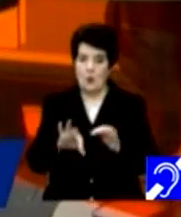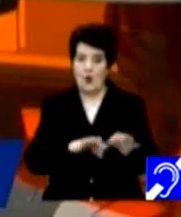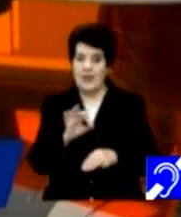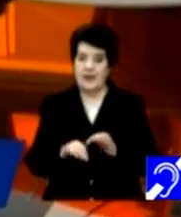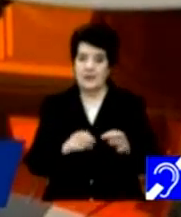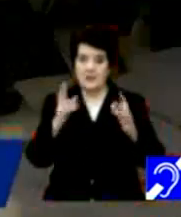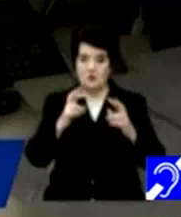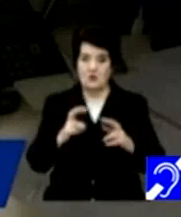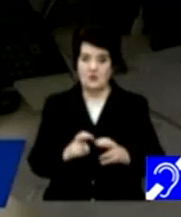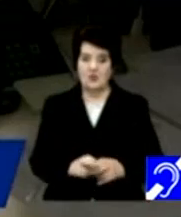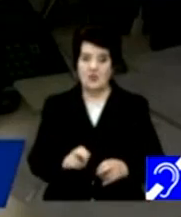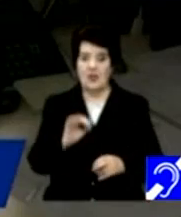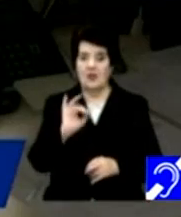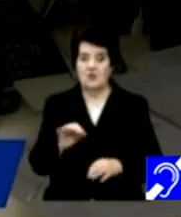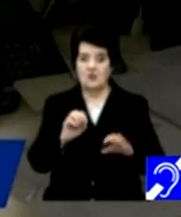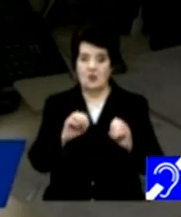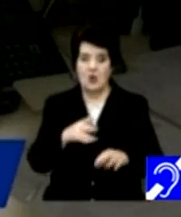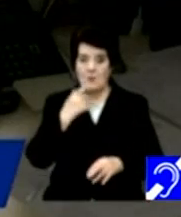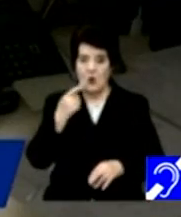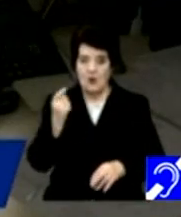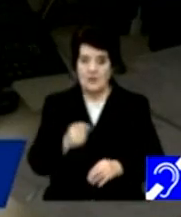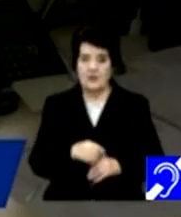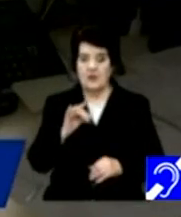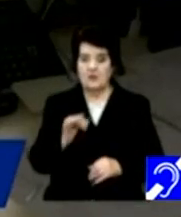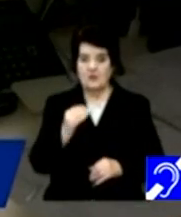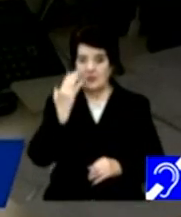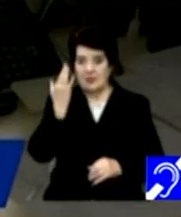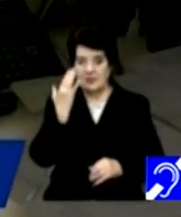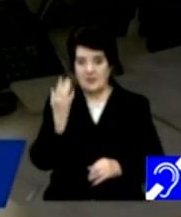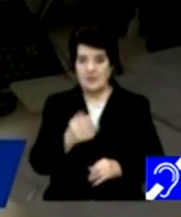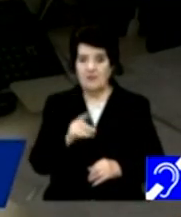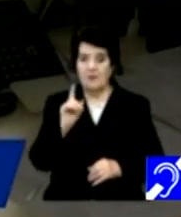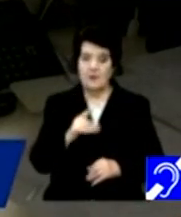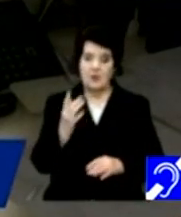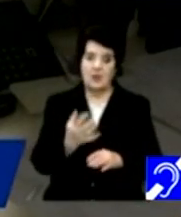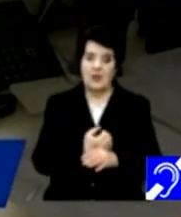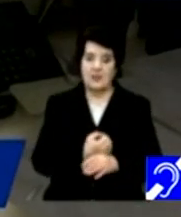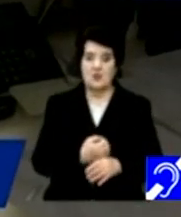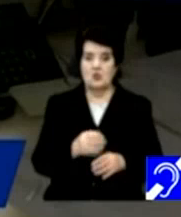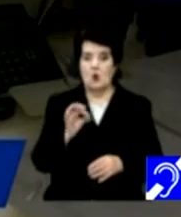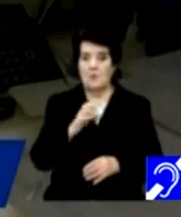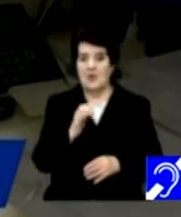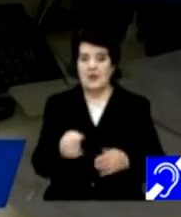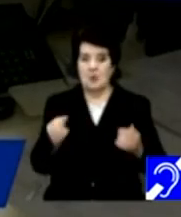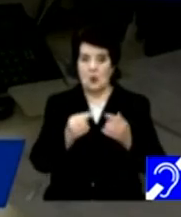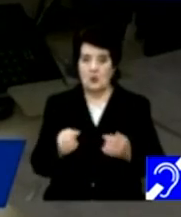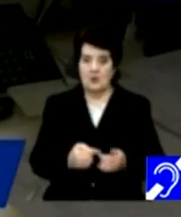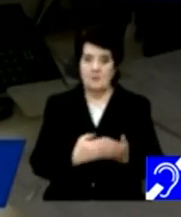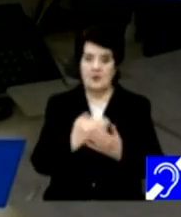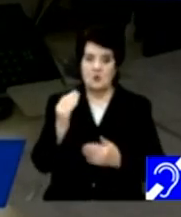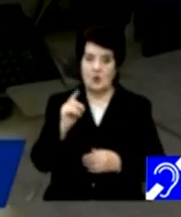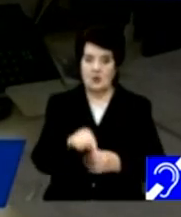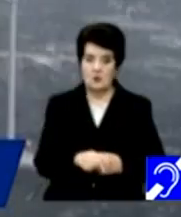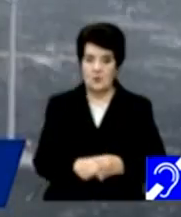de cercetare și inovare, măsuri de politică și inițiative legislative pentru a atinge obiective concrete cu impact major asupra